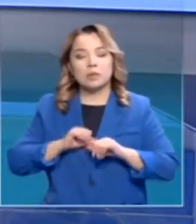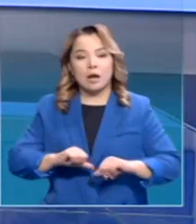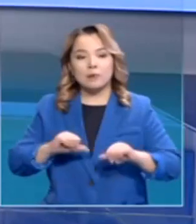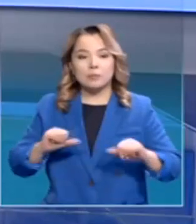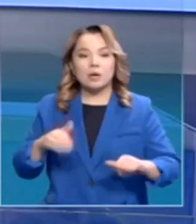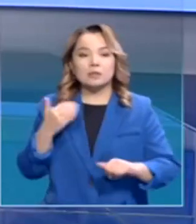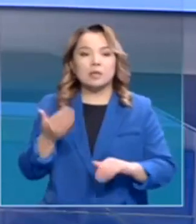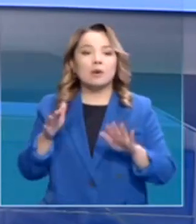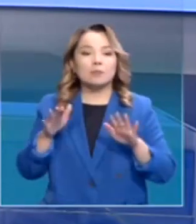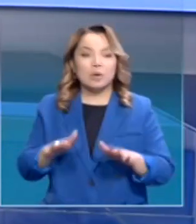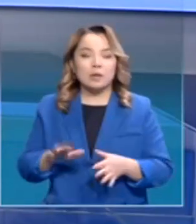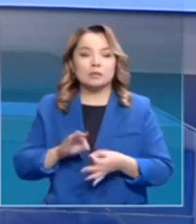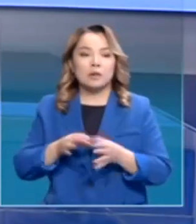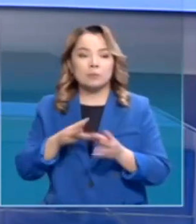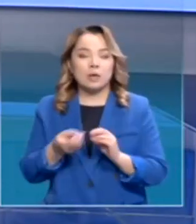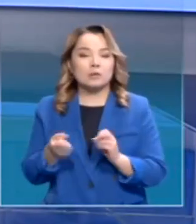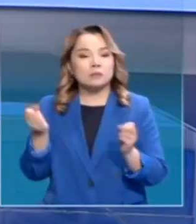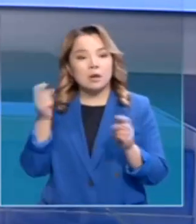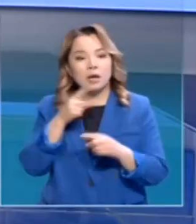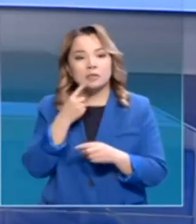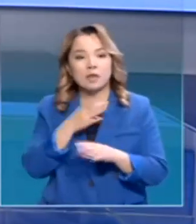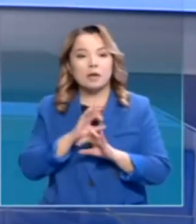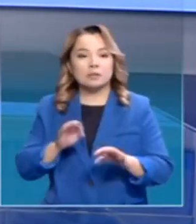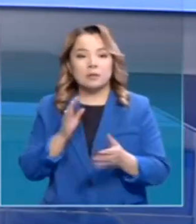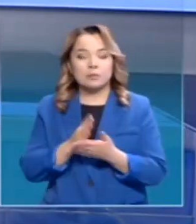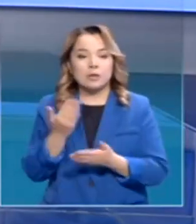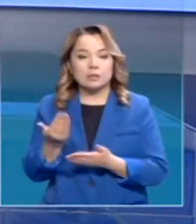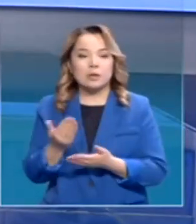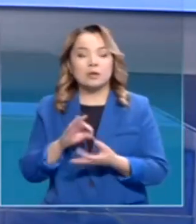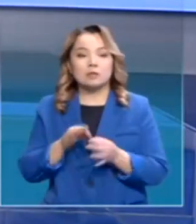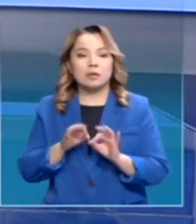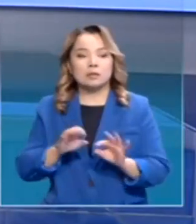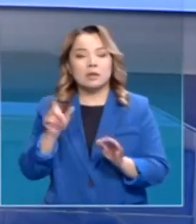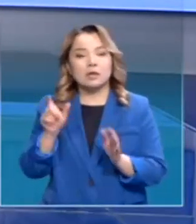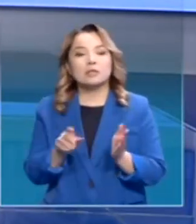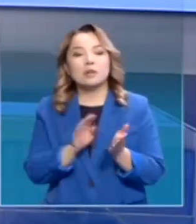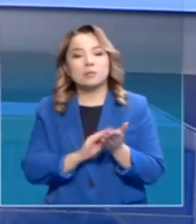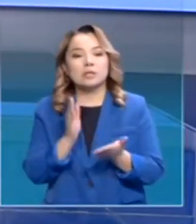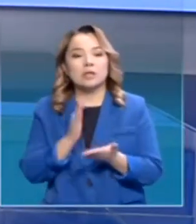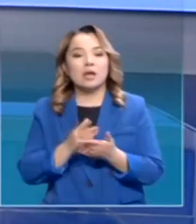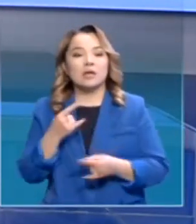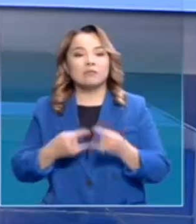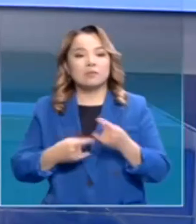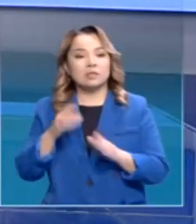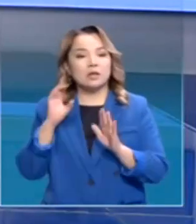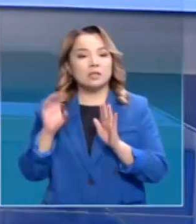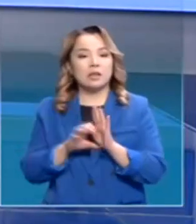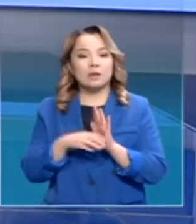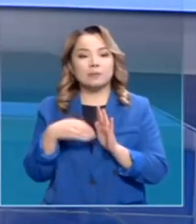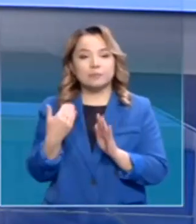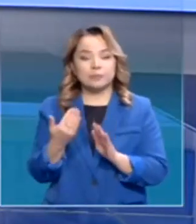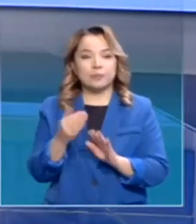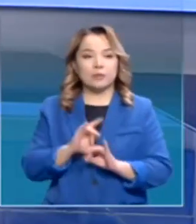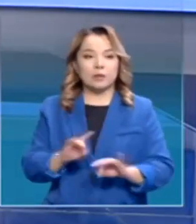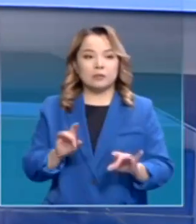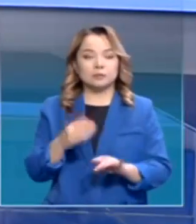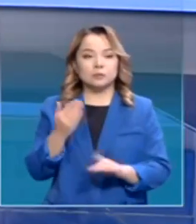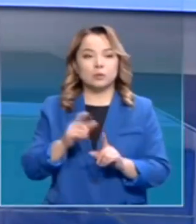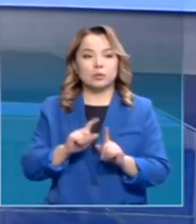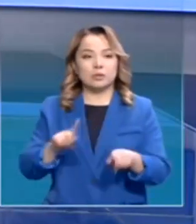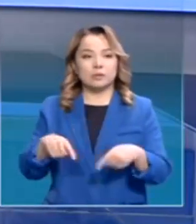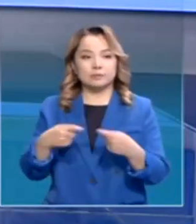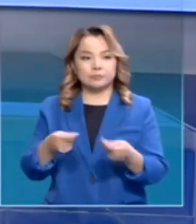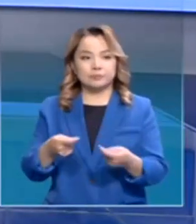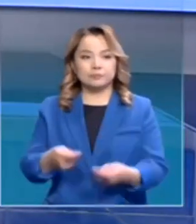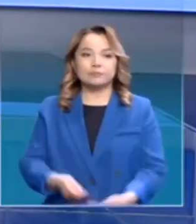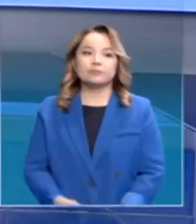ол жақтағы науқан барысы туралы есеп берді. Әріптесім Оңғар Алпысбайұлы тікелей эфирге шығып толықтырсын. Оңғар, сөз өзіңізде.